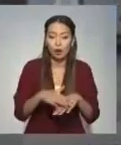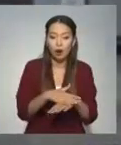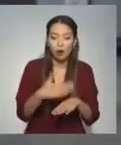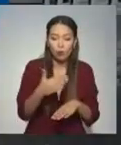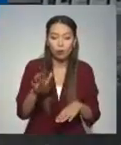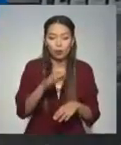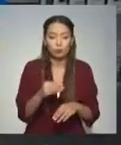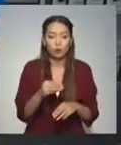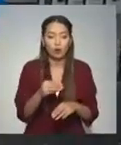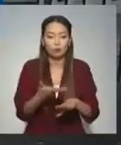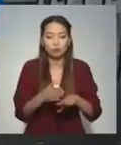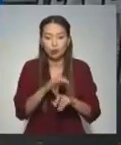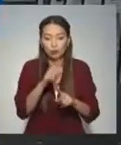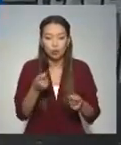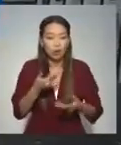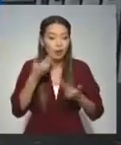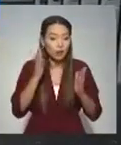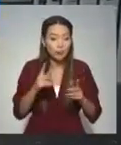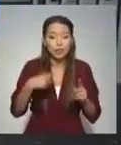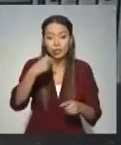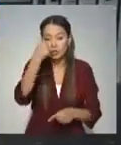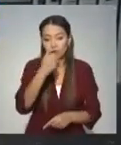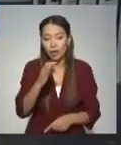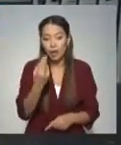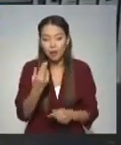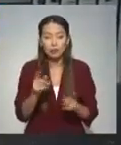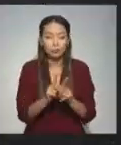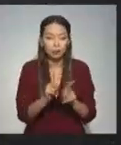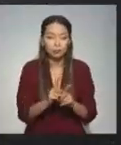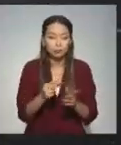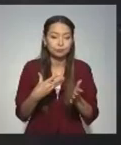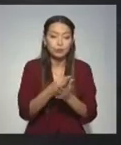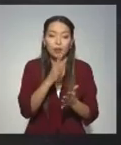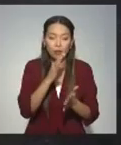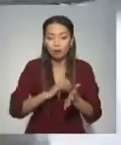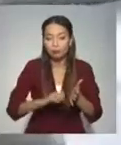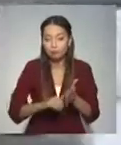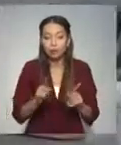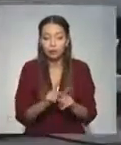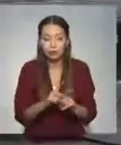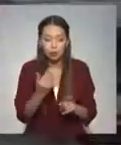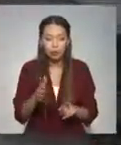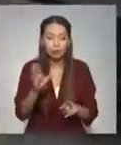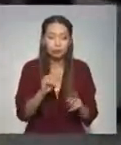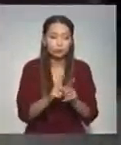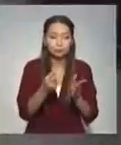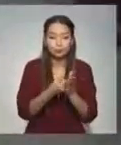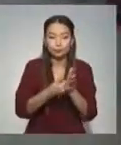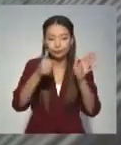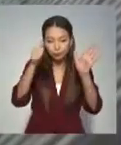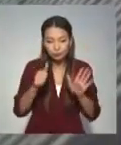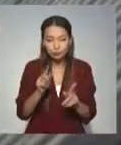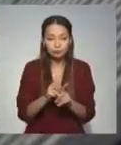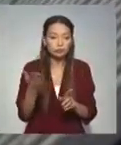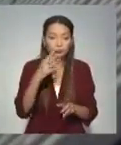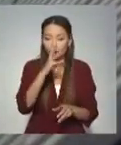жүктемелерді төмендету де көзделген. Сондай-ақ келер жылдан бастап әлеуметтік жарналарын уақытылы аударып отырғандар, жұмыссыз қалған жағдайда 6 айға дейін бұрынғы